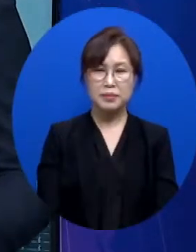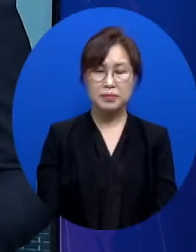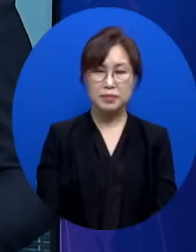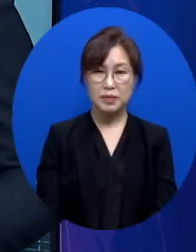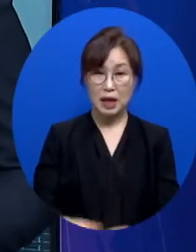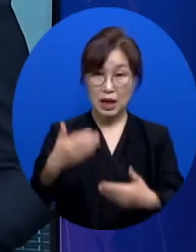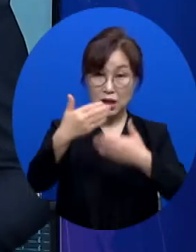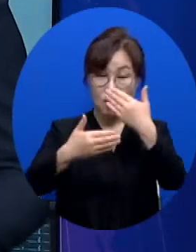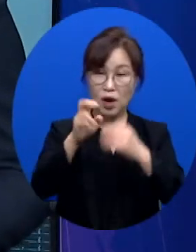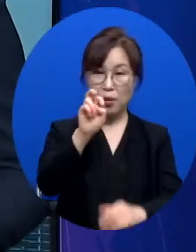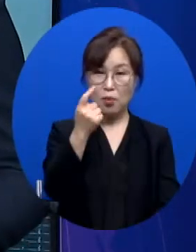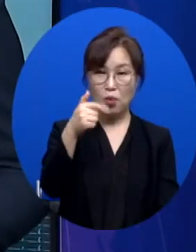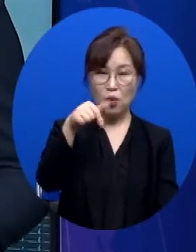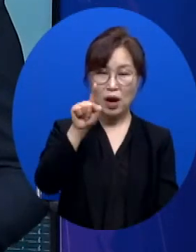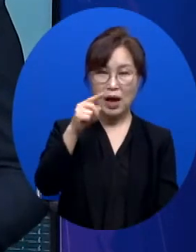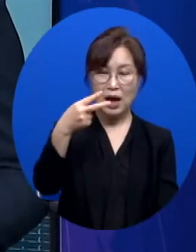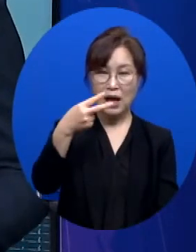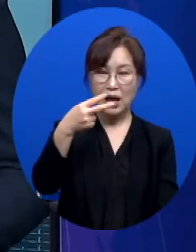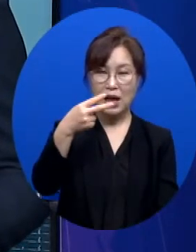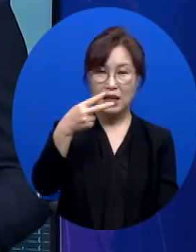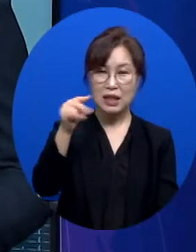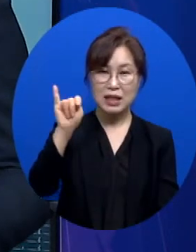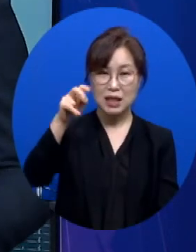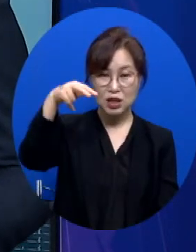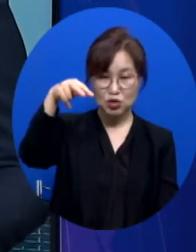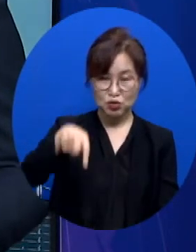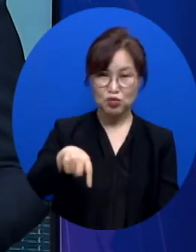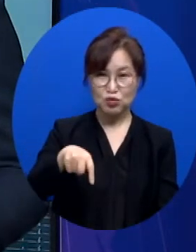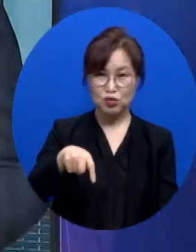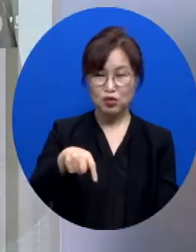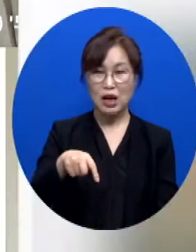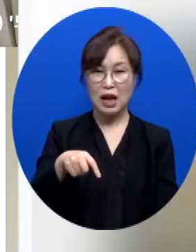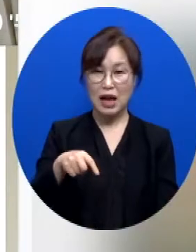영화 모가디슈가 올해 첫 300만 관객을 돌파했습니다.